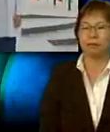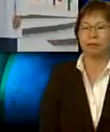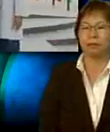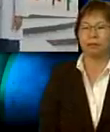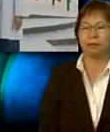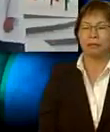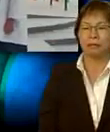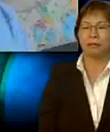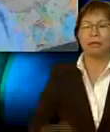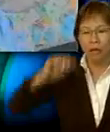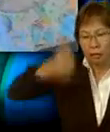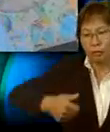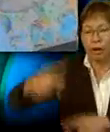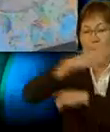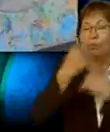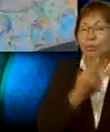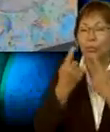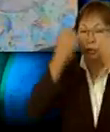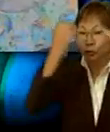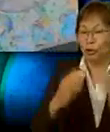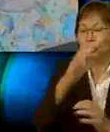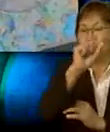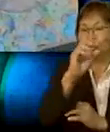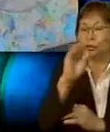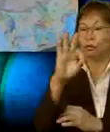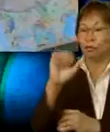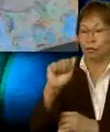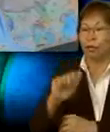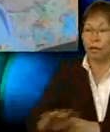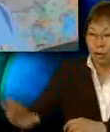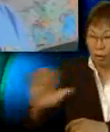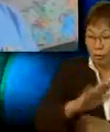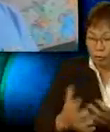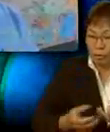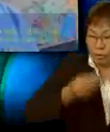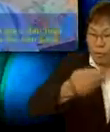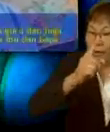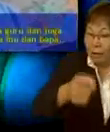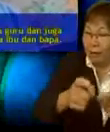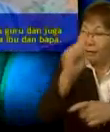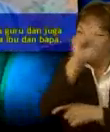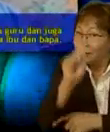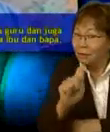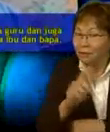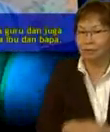Miki, Mia, esok hari jadi Cikgu Sofia. Kamu semua nak berikan hadiah tak?